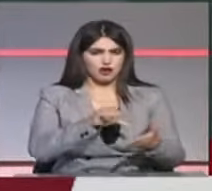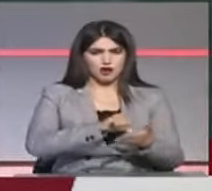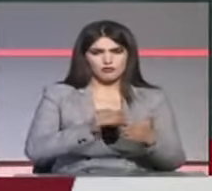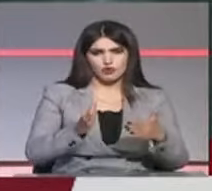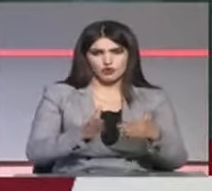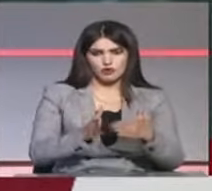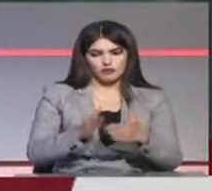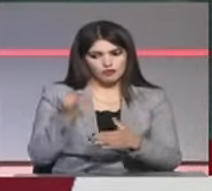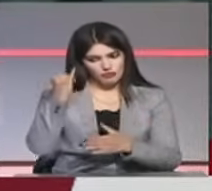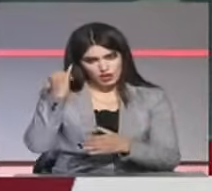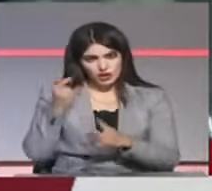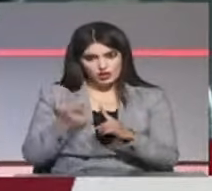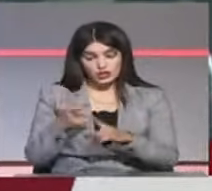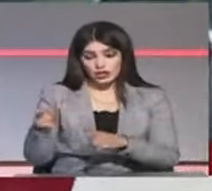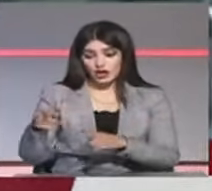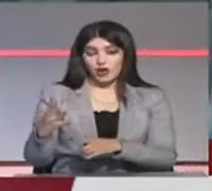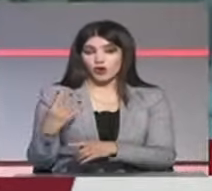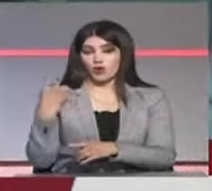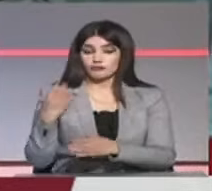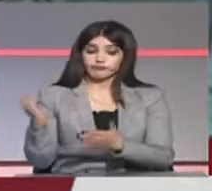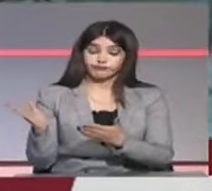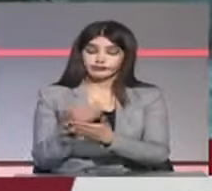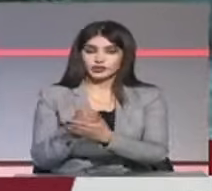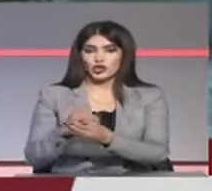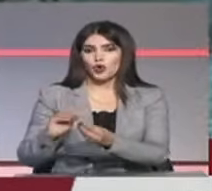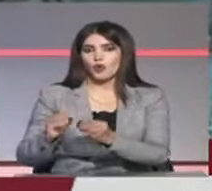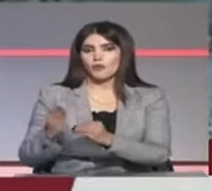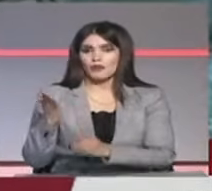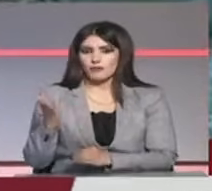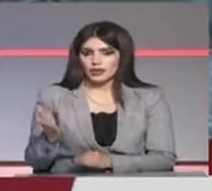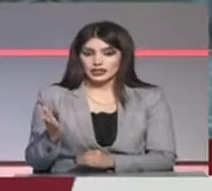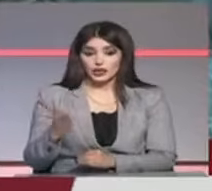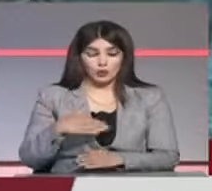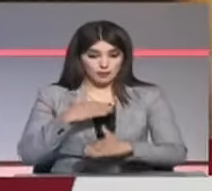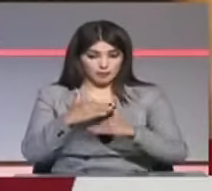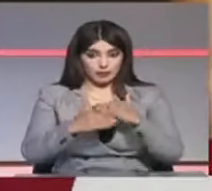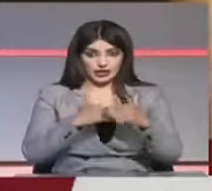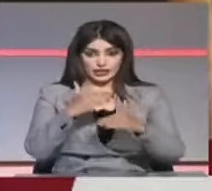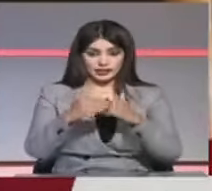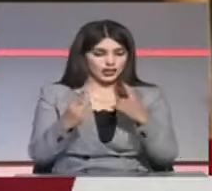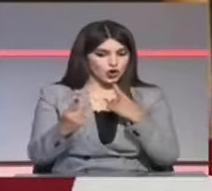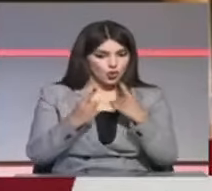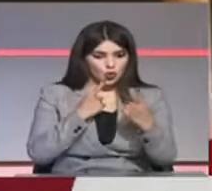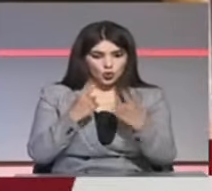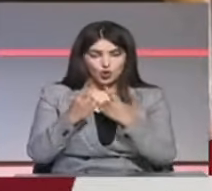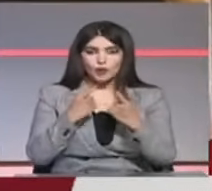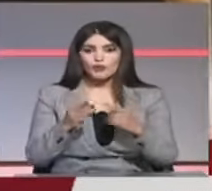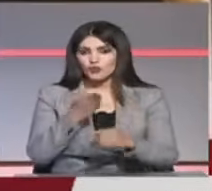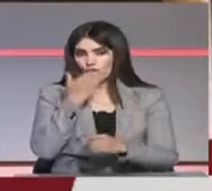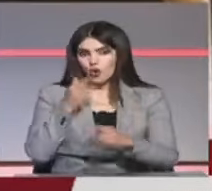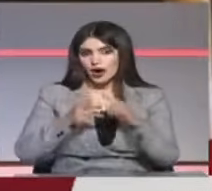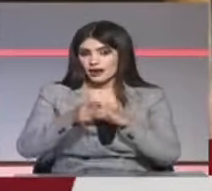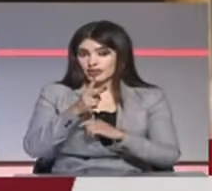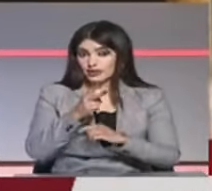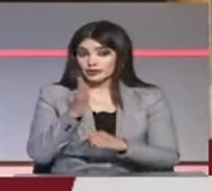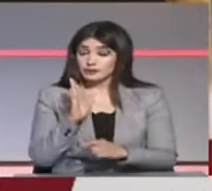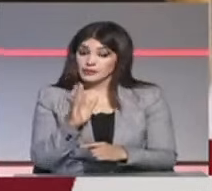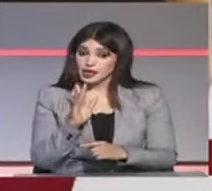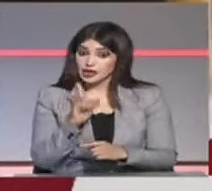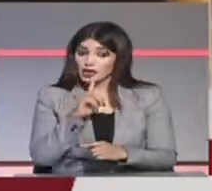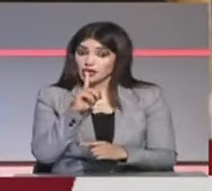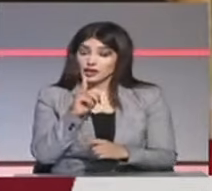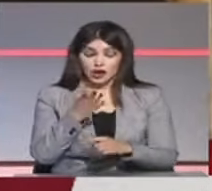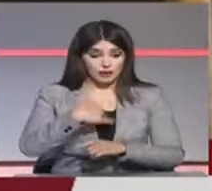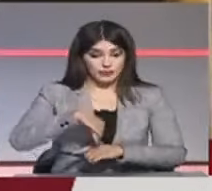ان ترفع عنها واشنطن العقوبات كلها حتى تتقدم عمليه التفاوض كافضل ما يكون بينما يصر